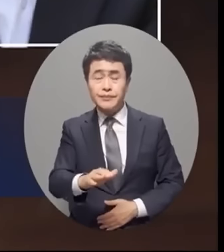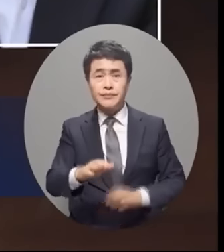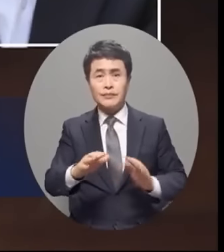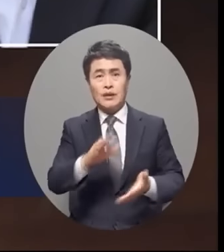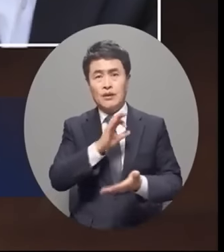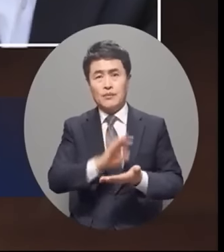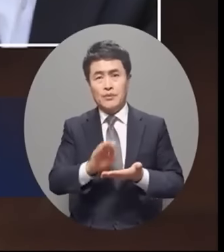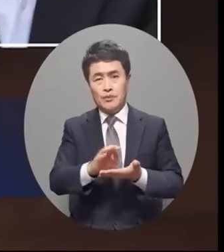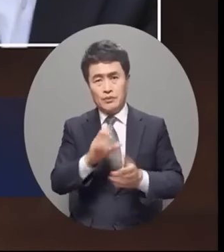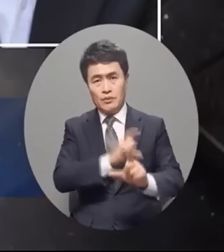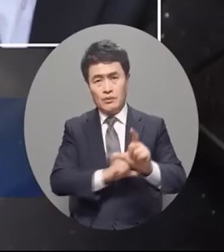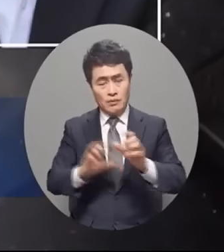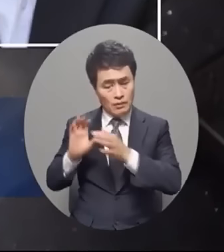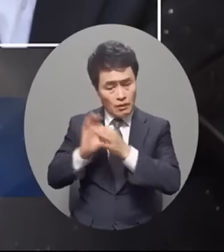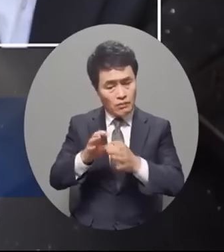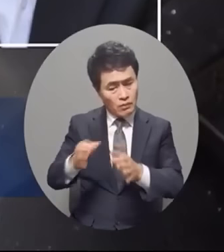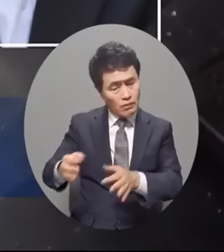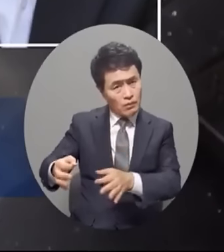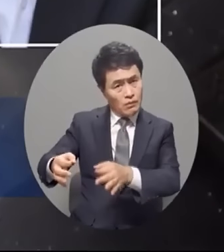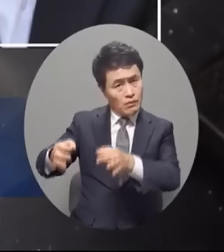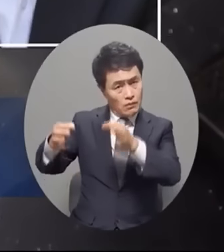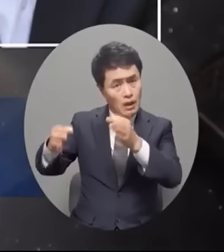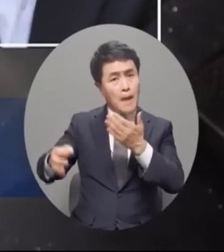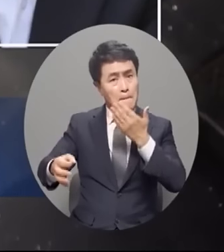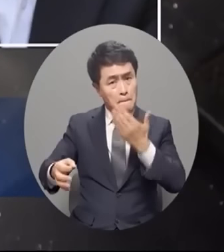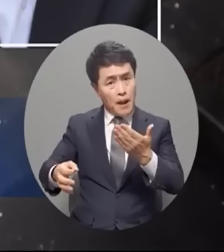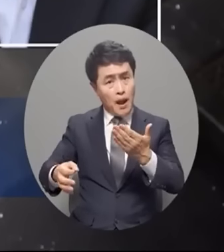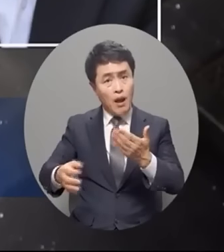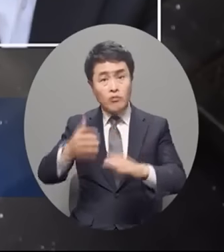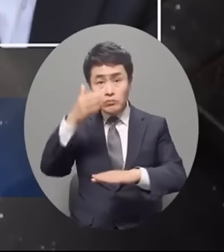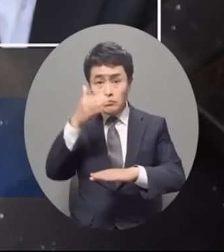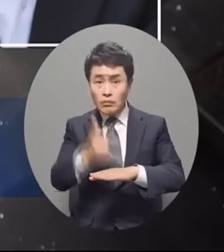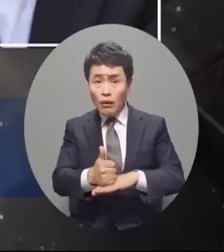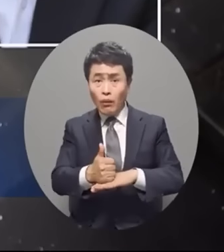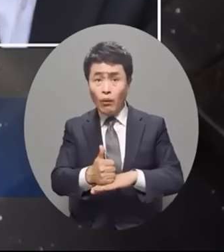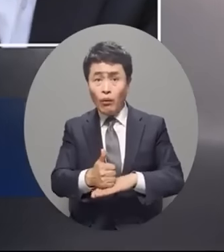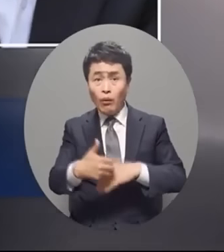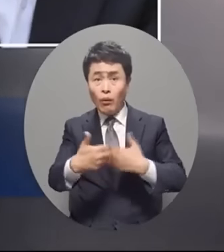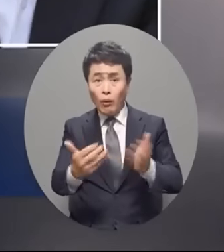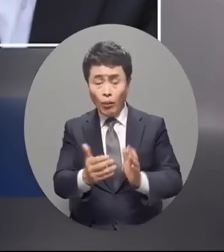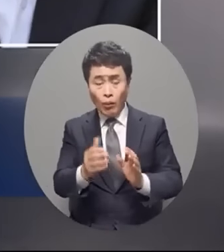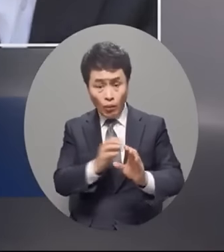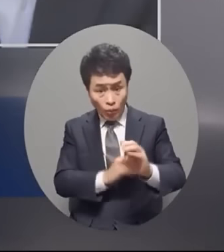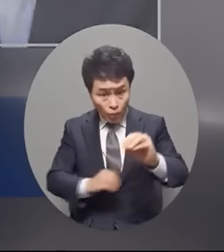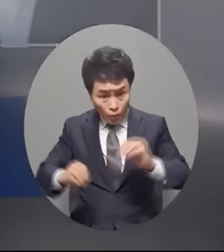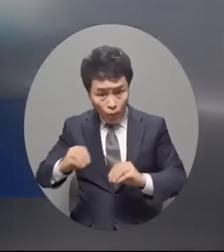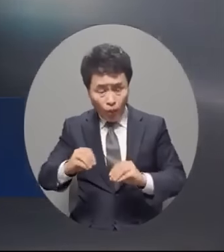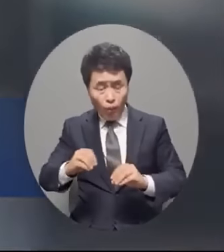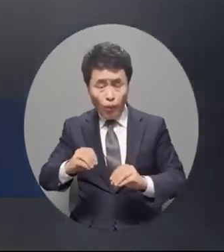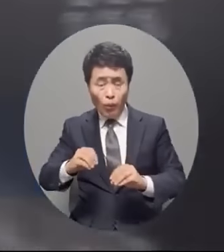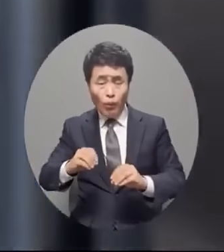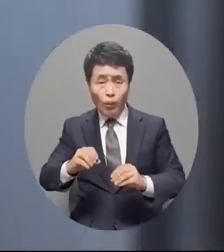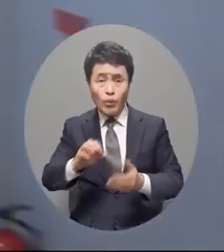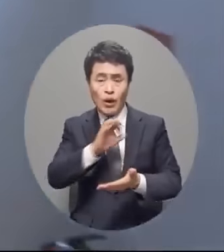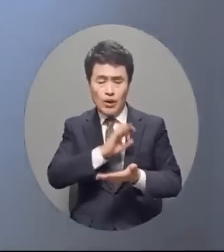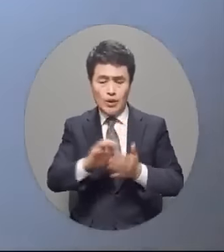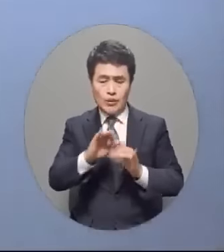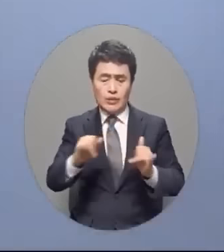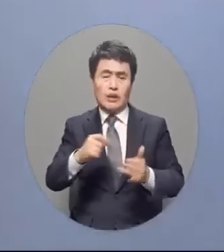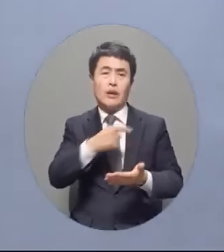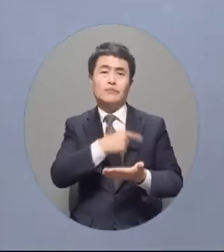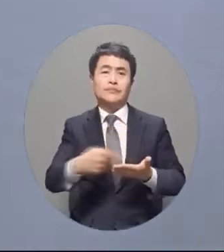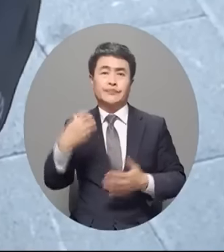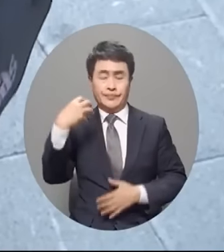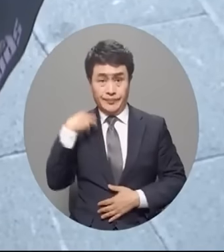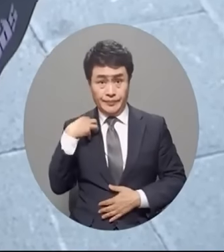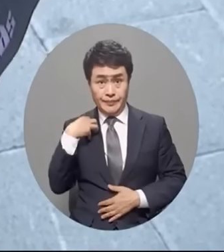비용이 올라갈 가능성도 없지 않죠. 결국에는 돌아서 소비자에게 부담으로 갈 수도 있다. 배달앱